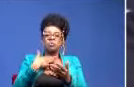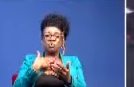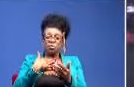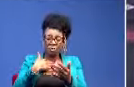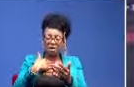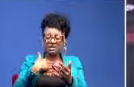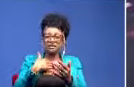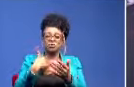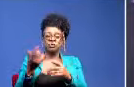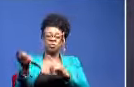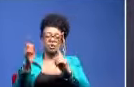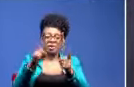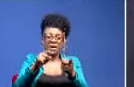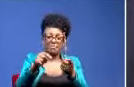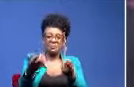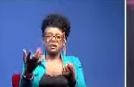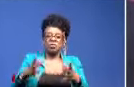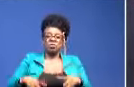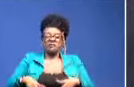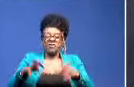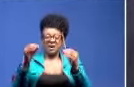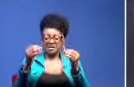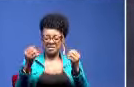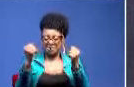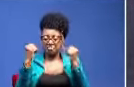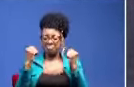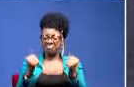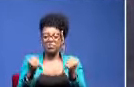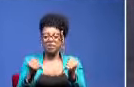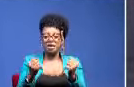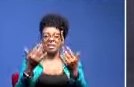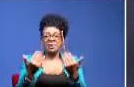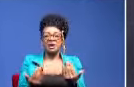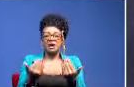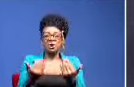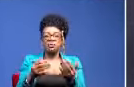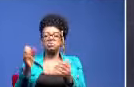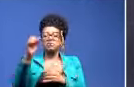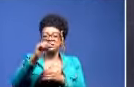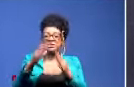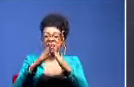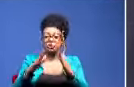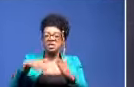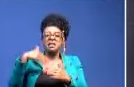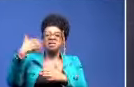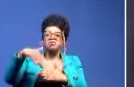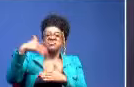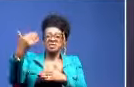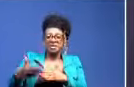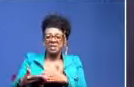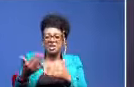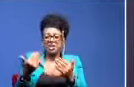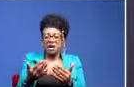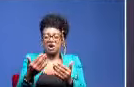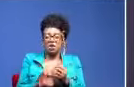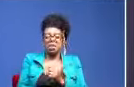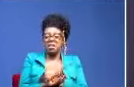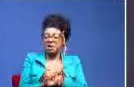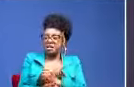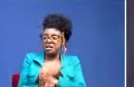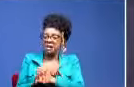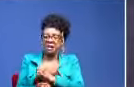mlima, umebeba grupu ya wabunge, umewajaza kwa state house kila siku na kuwapatia mandola,